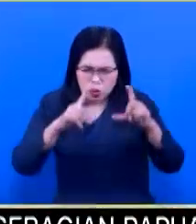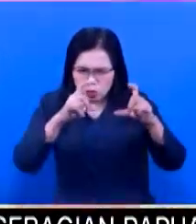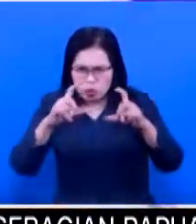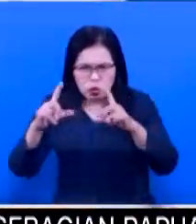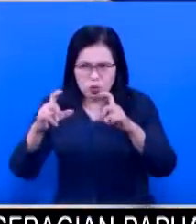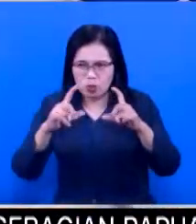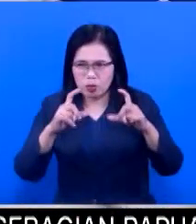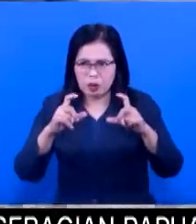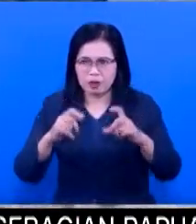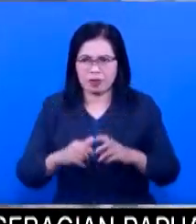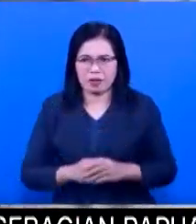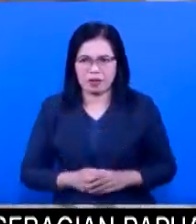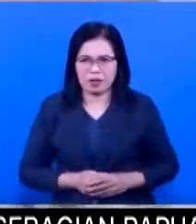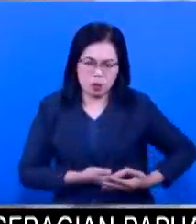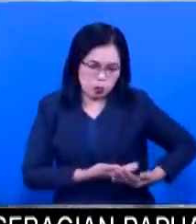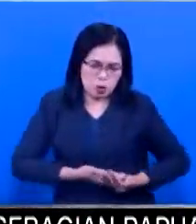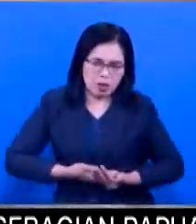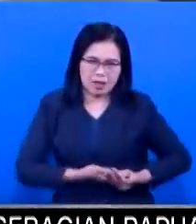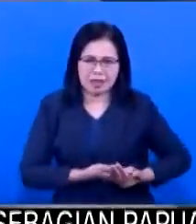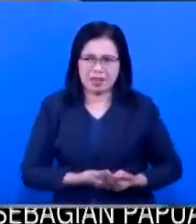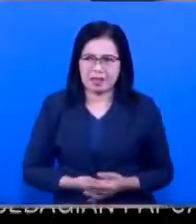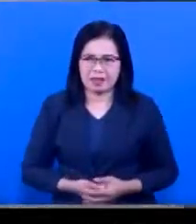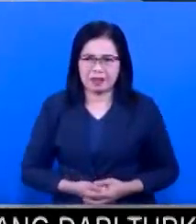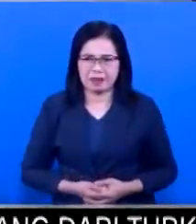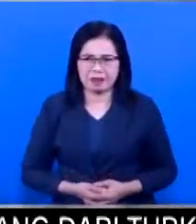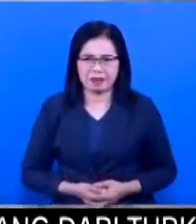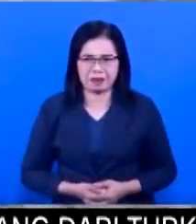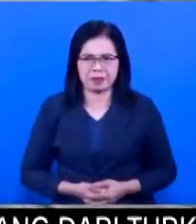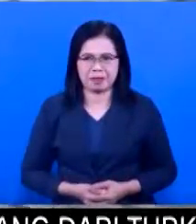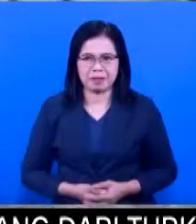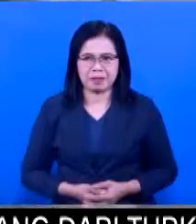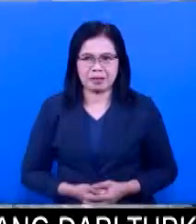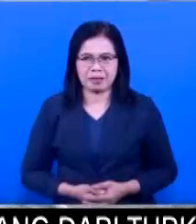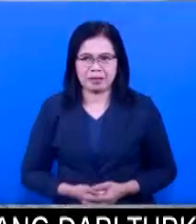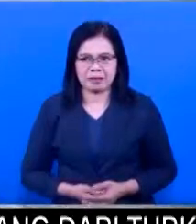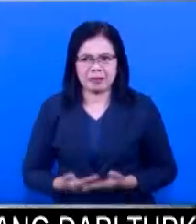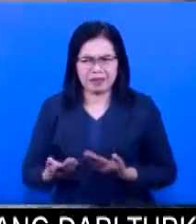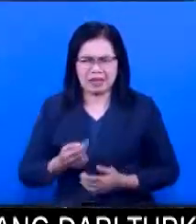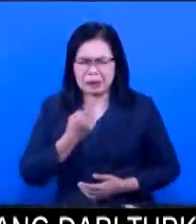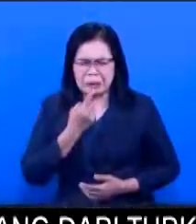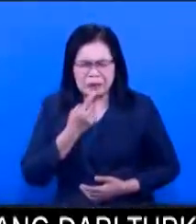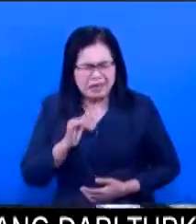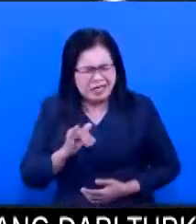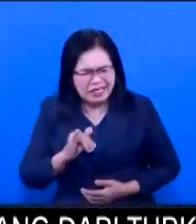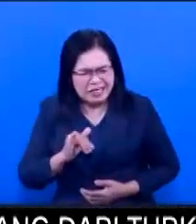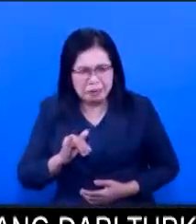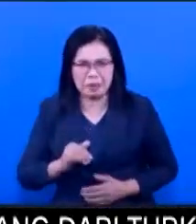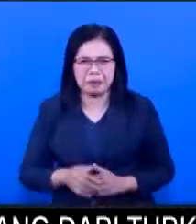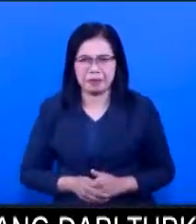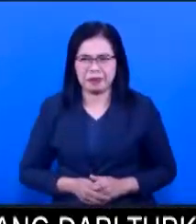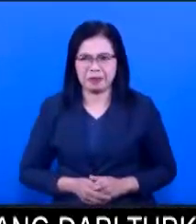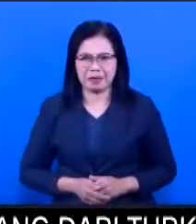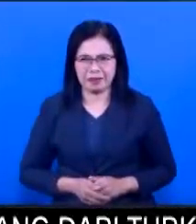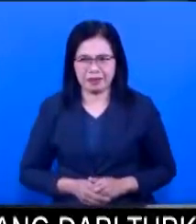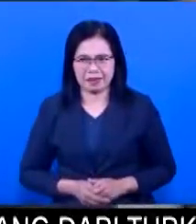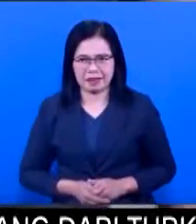boneka miliknya ini. Harga dari spirit doll atau boneka arwah juga tergolong fantastis. Berdasarkan penelusuran